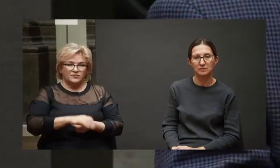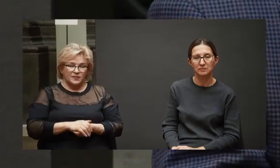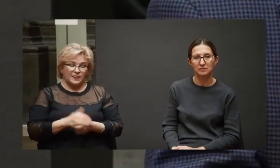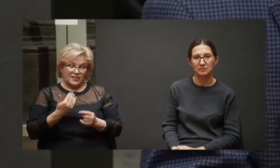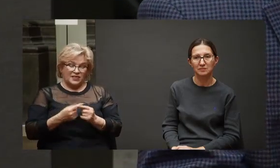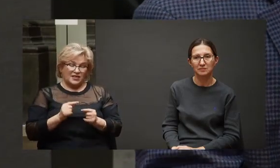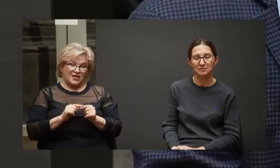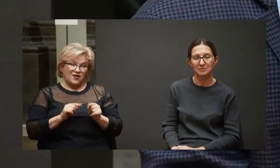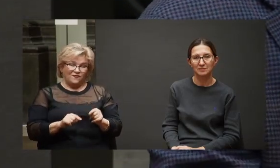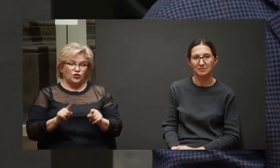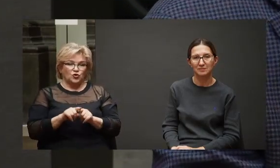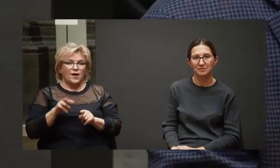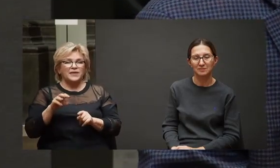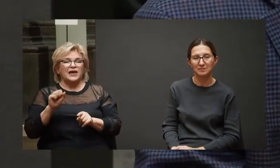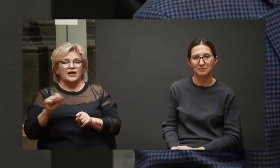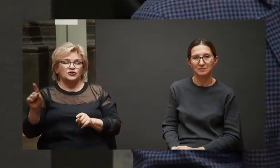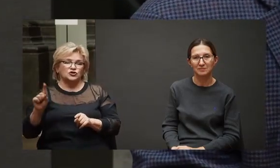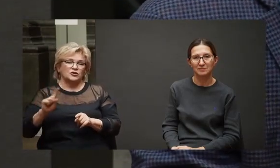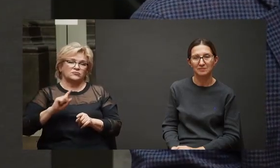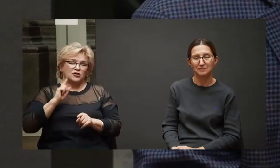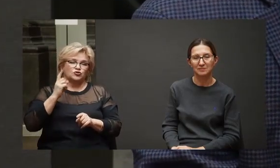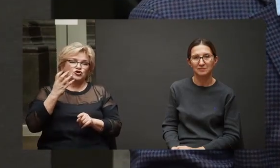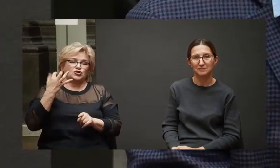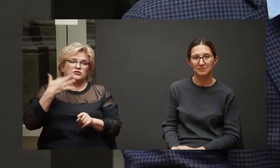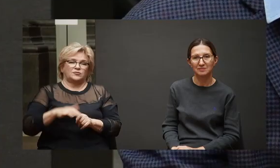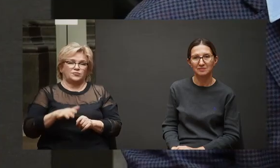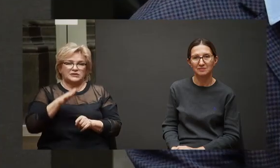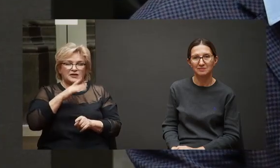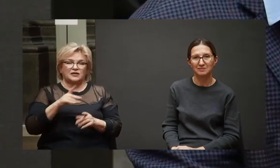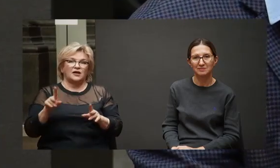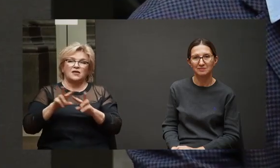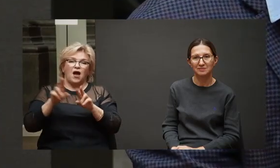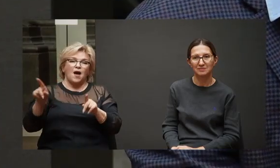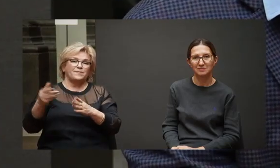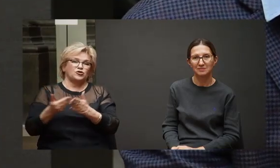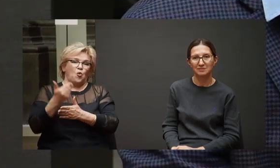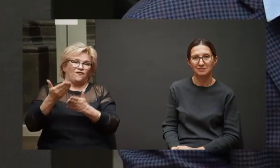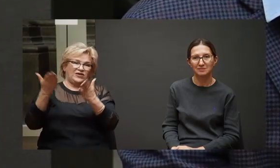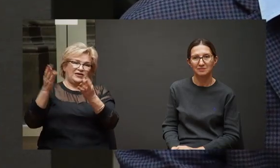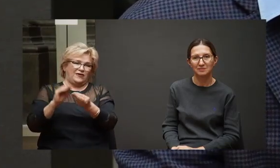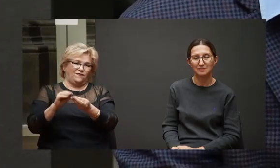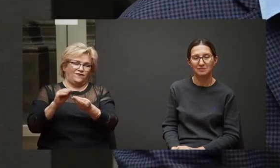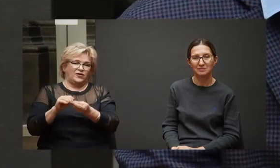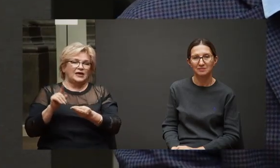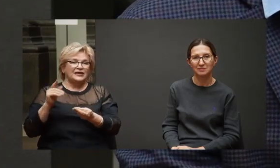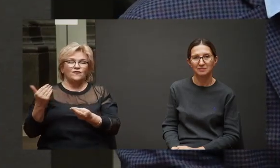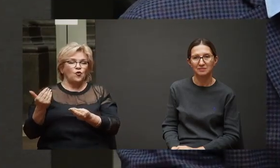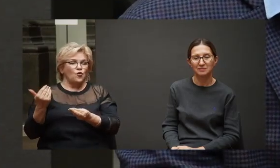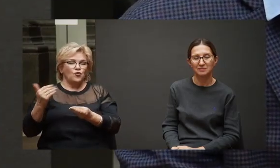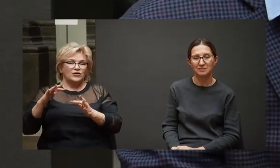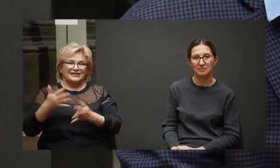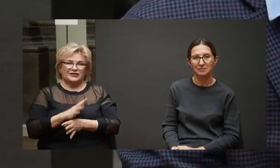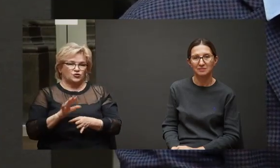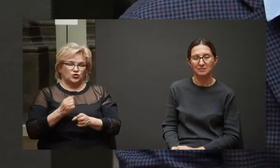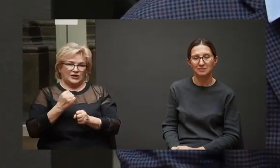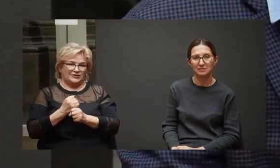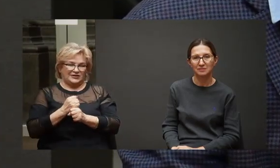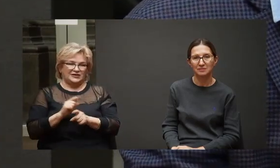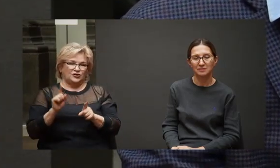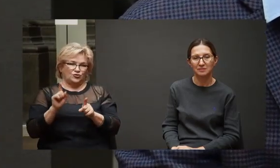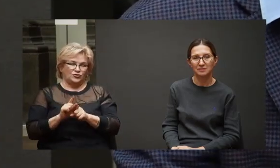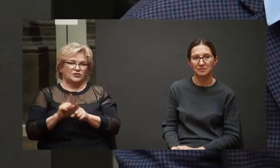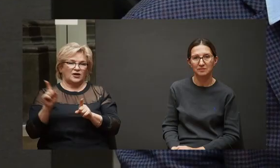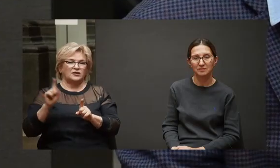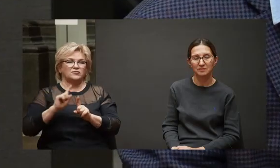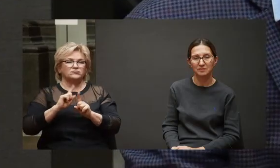Вот Микеланджело, молоток, 450 лет, а все как новенький, да? Его не случайно делают одним из